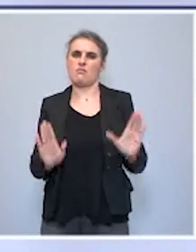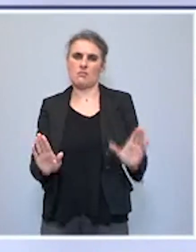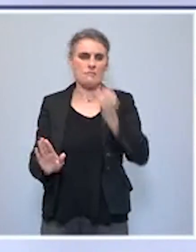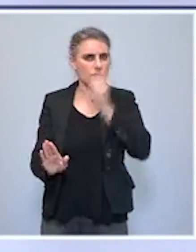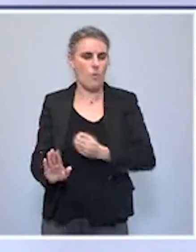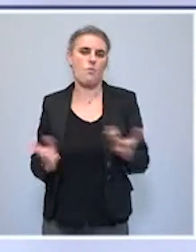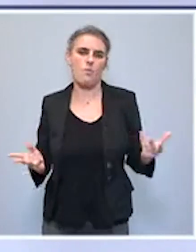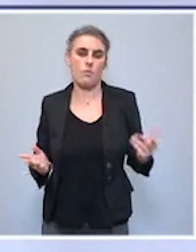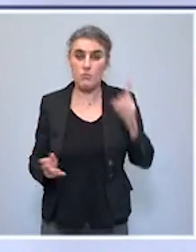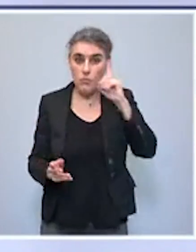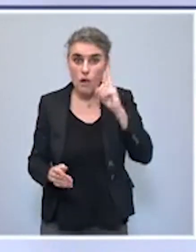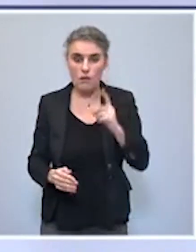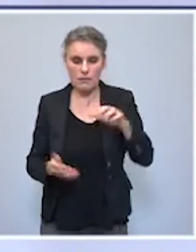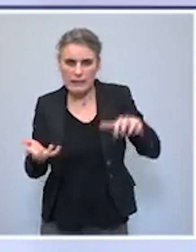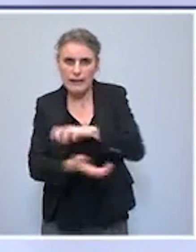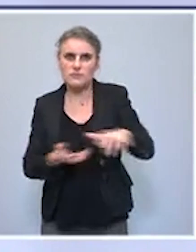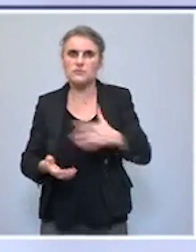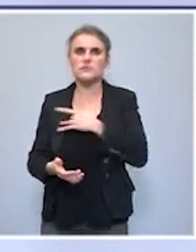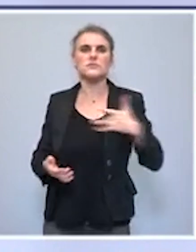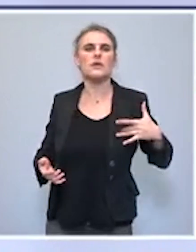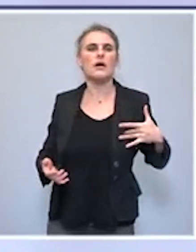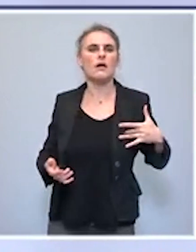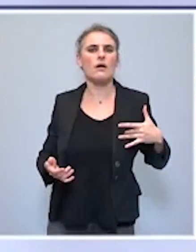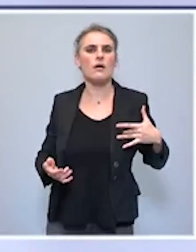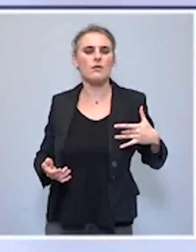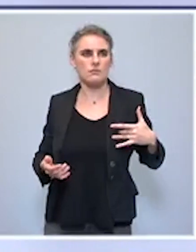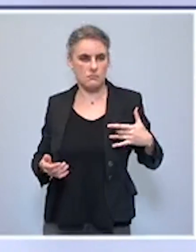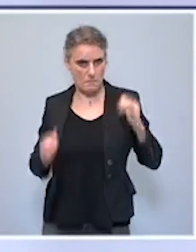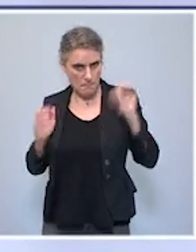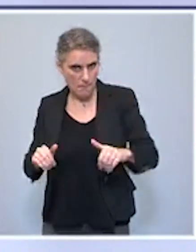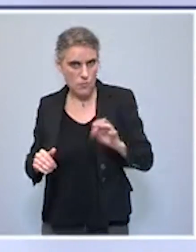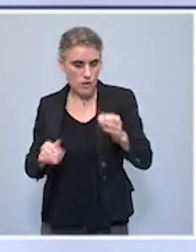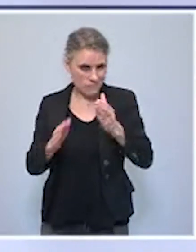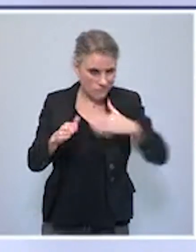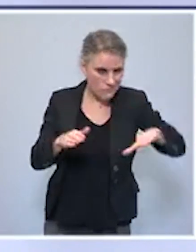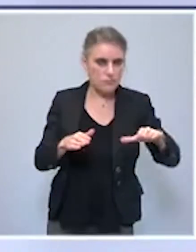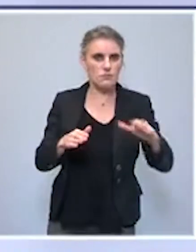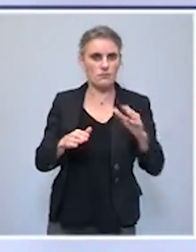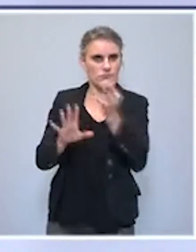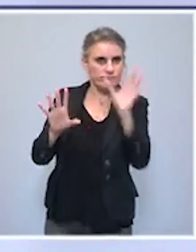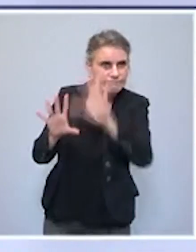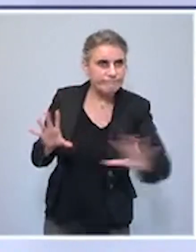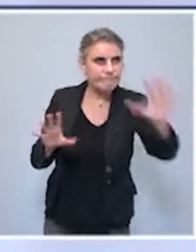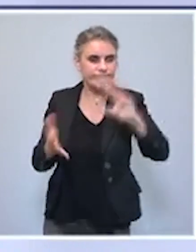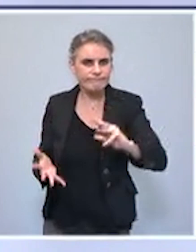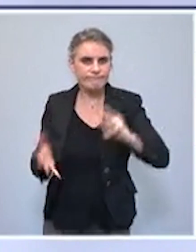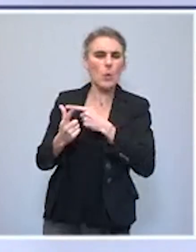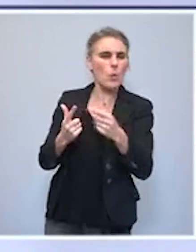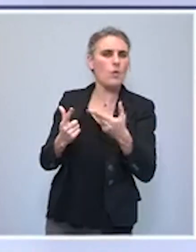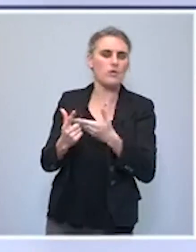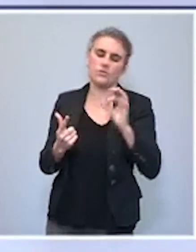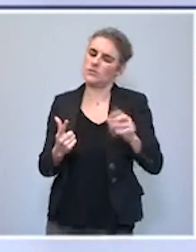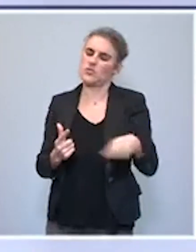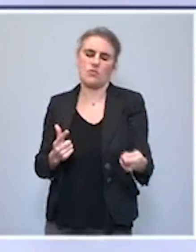sanitaire. La crise sanitaire n'a pas balayé la nécessité de réformer, de transformer notre système de retraite, bien au contraire. Et elle